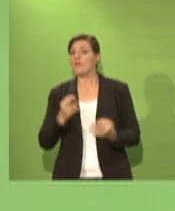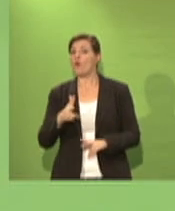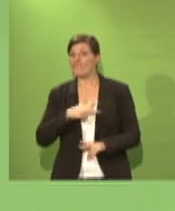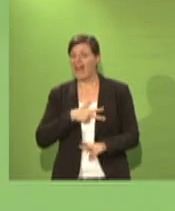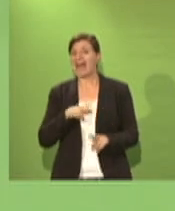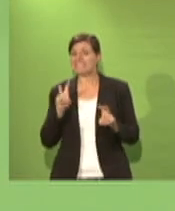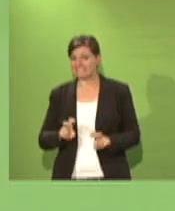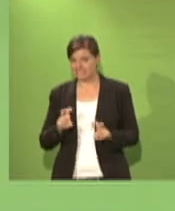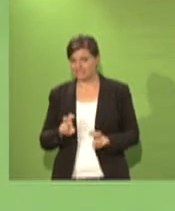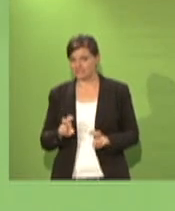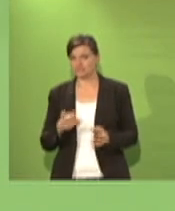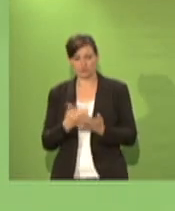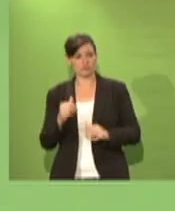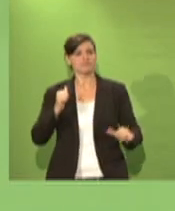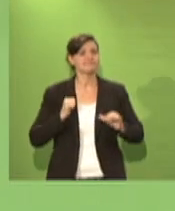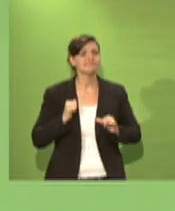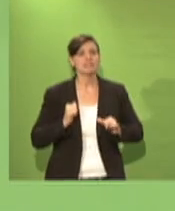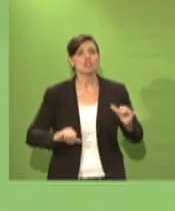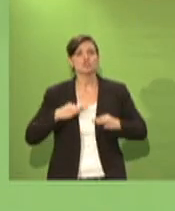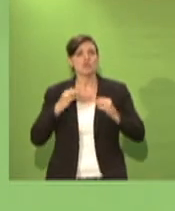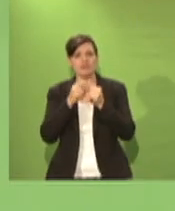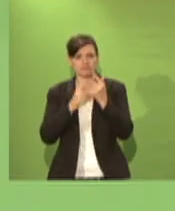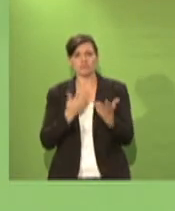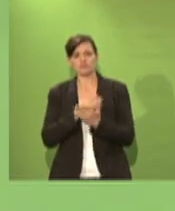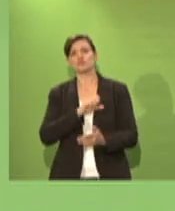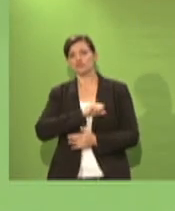auch diesen Sitzplatz zu garantieren und ihn schnell auffindbar zu machen.